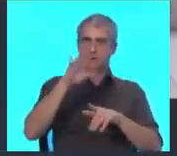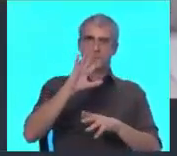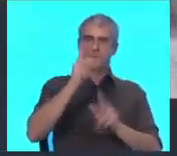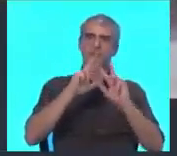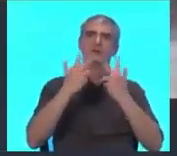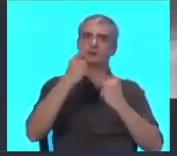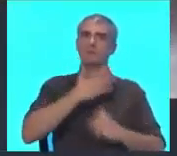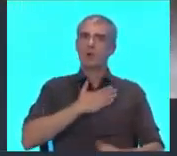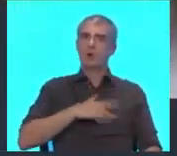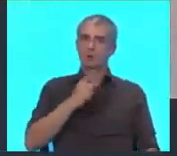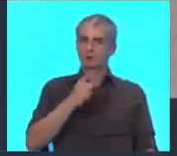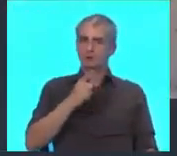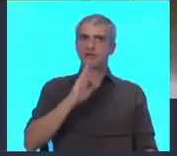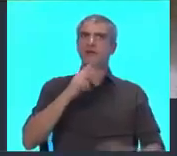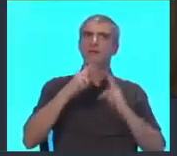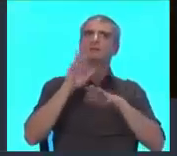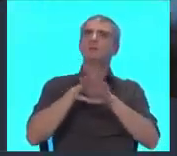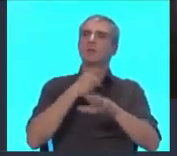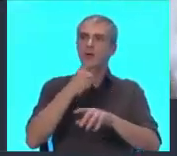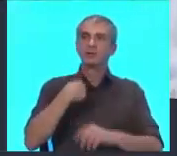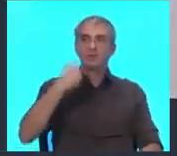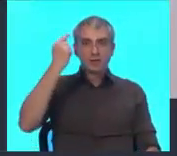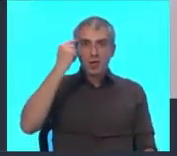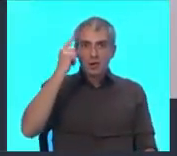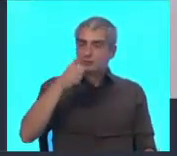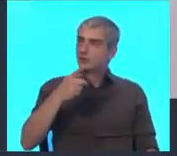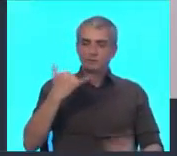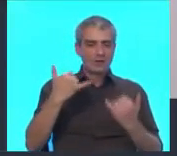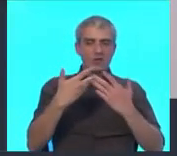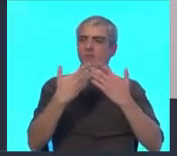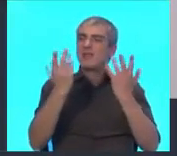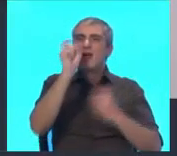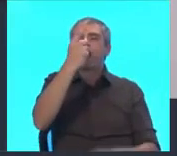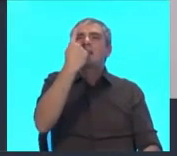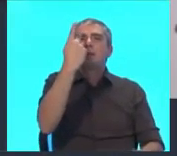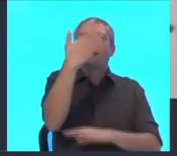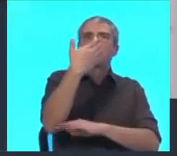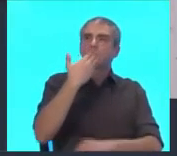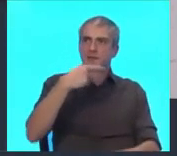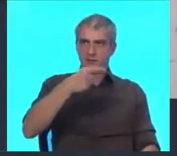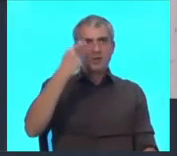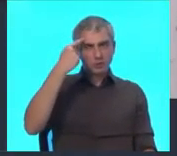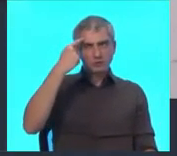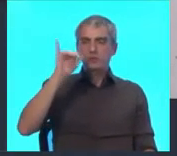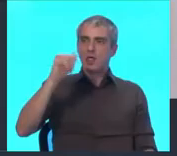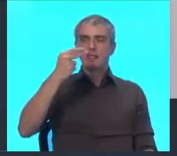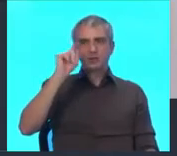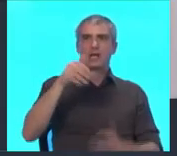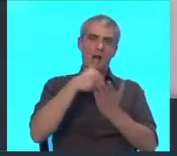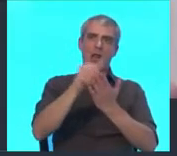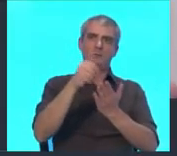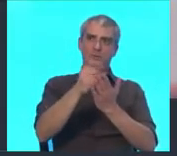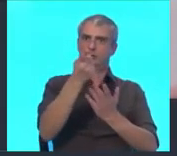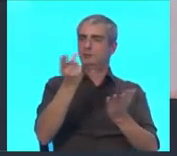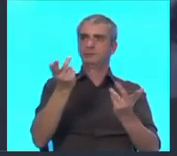רוצה ומה שהציבור מרגיש. כי אני חושב שאין היום בן אדם אחד במדינת ישראל שחושב שיונתן היילו צריך להמשיך להתפורר